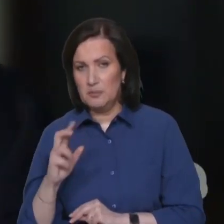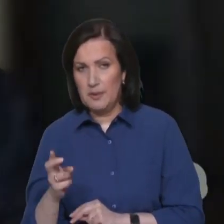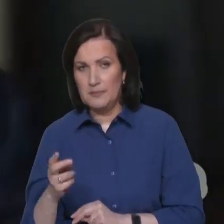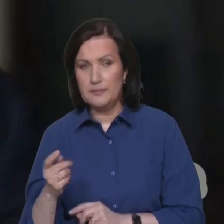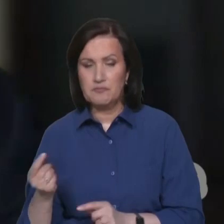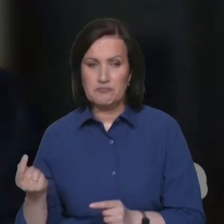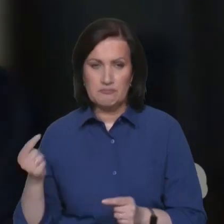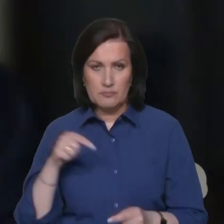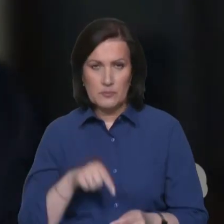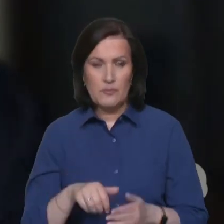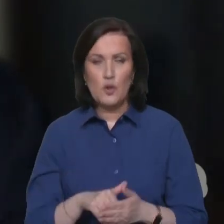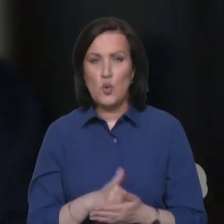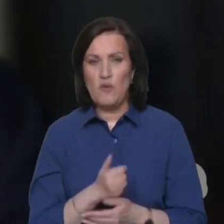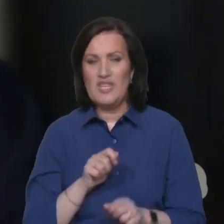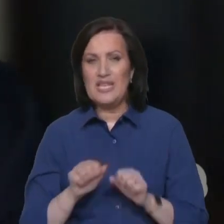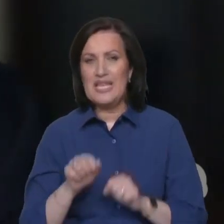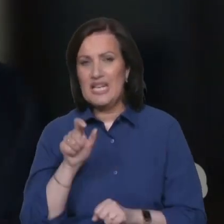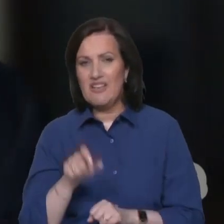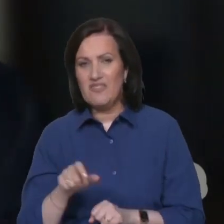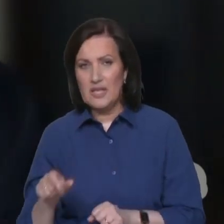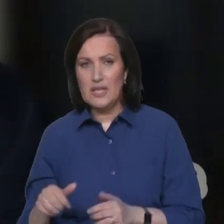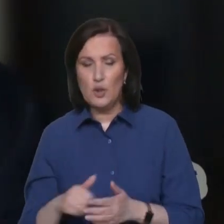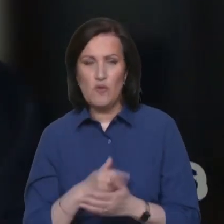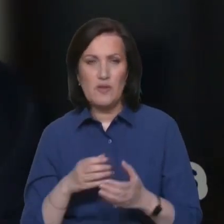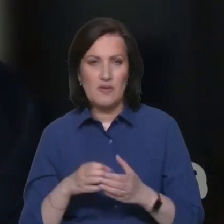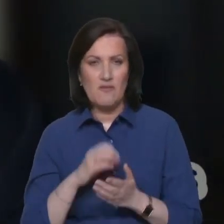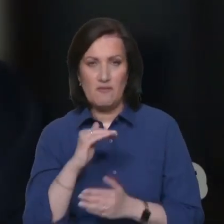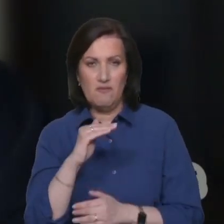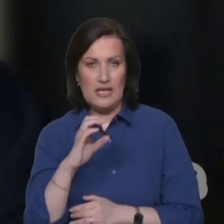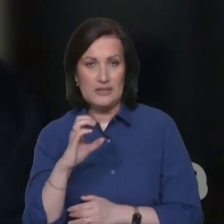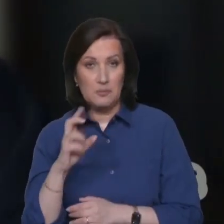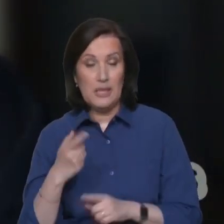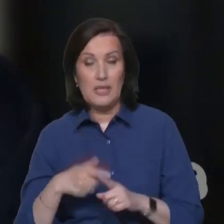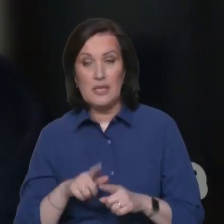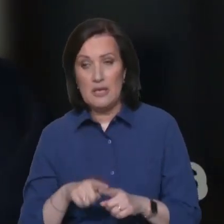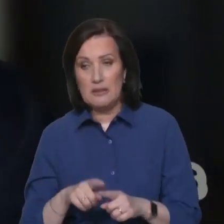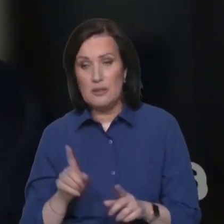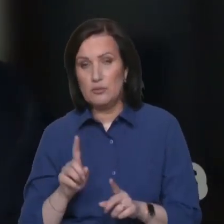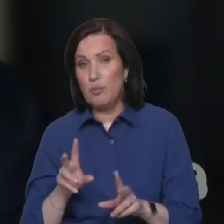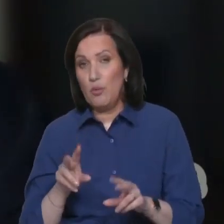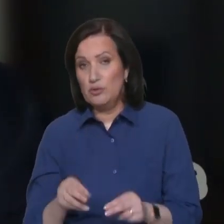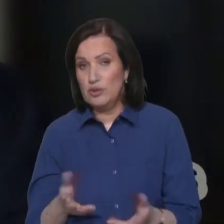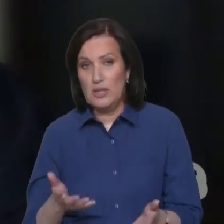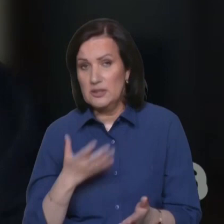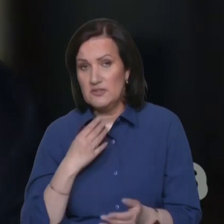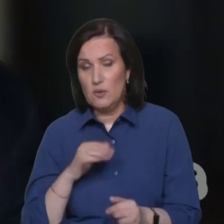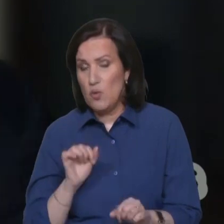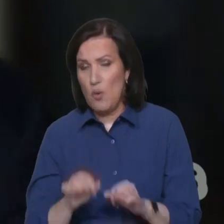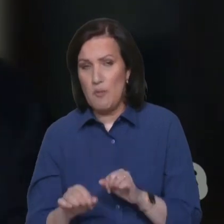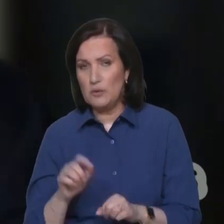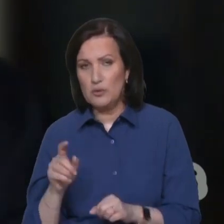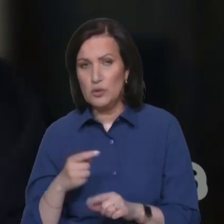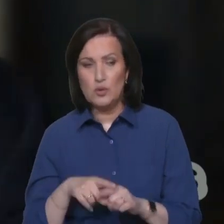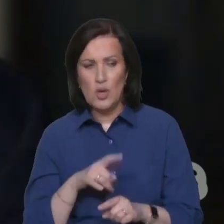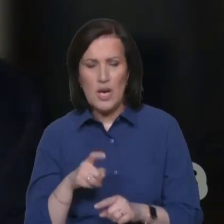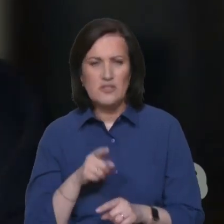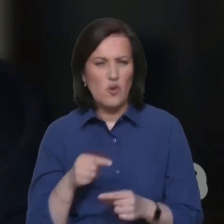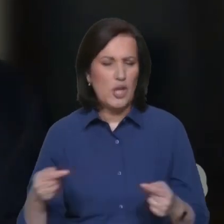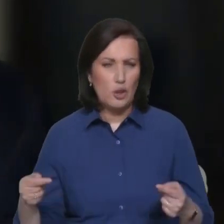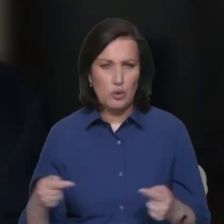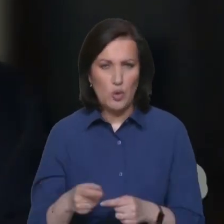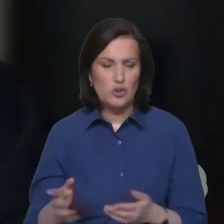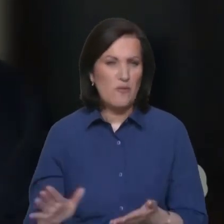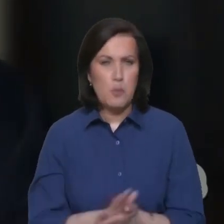тому зайшли нові керівники, нові підрозділи ФСБшні, які, мабуть, що пообіцяли своєму командуванню, що цього разу вони